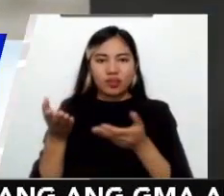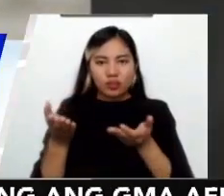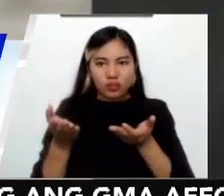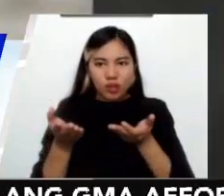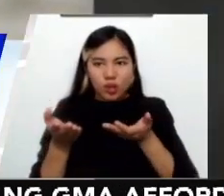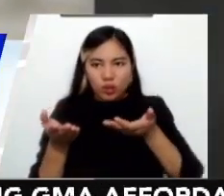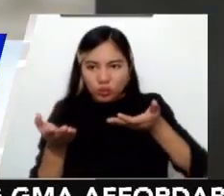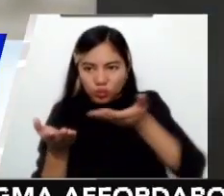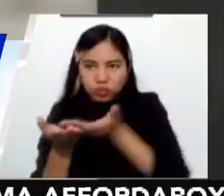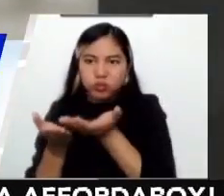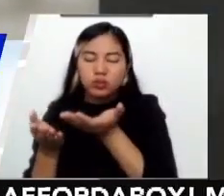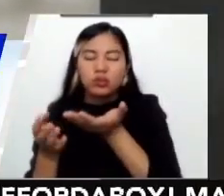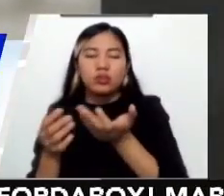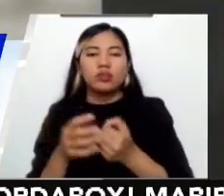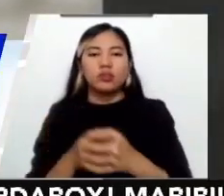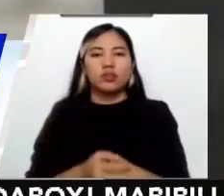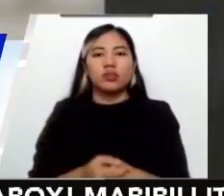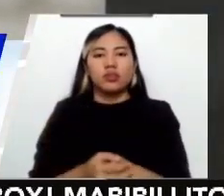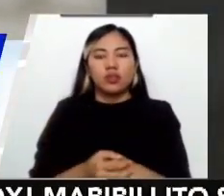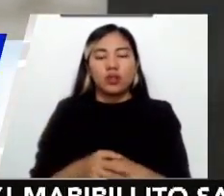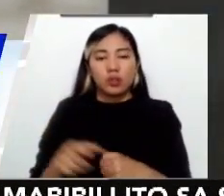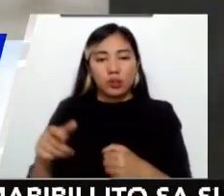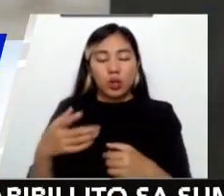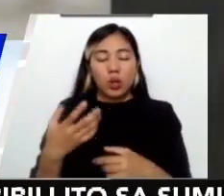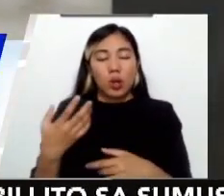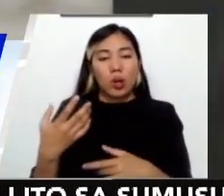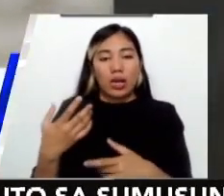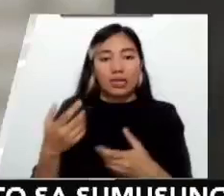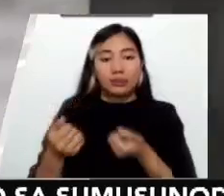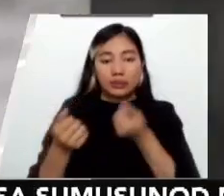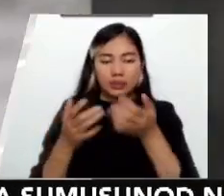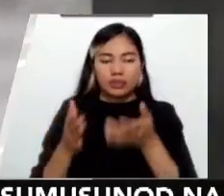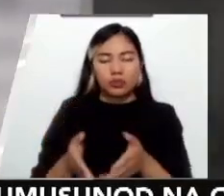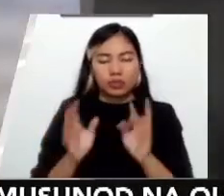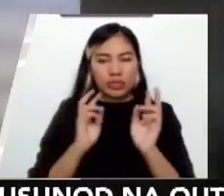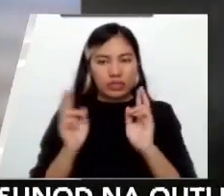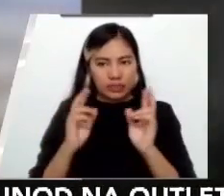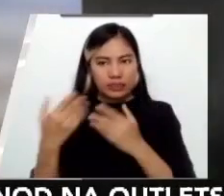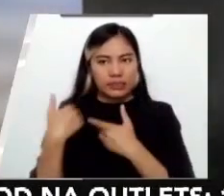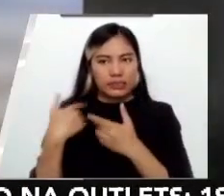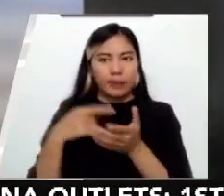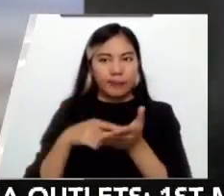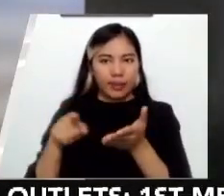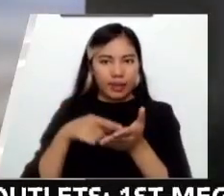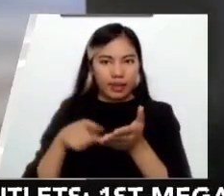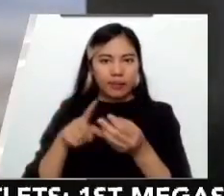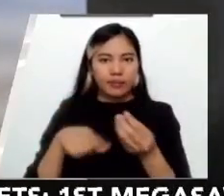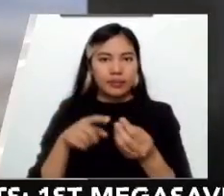pamunuan ng cargo vessel na sagutin ang gastos ng mga pinsala sa insidente.